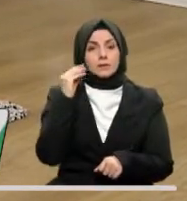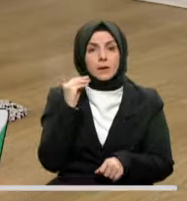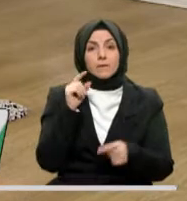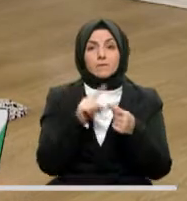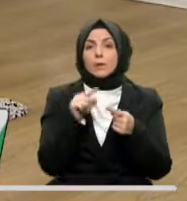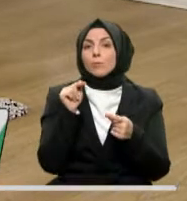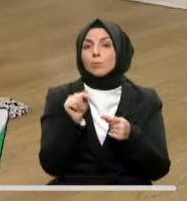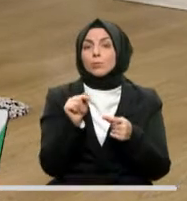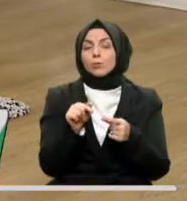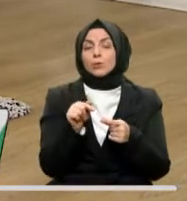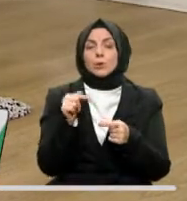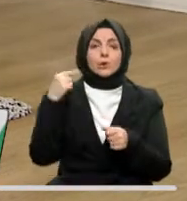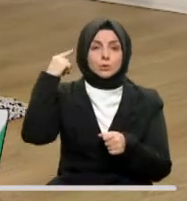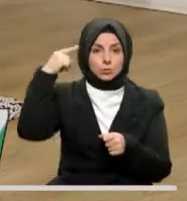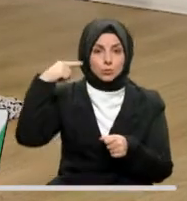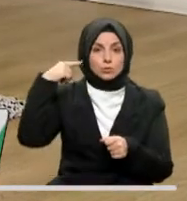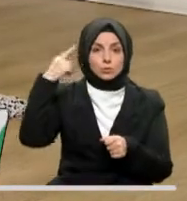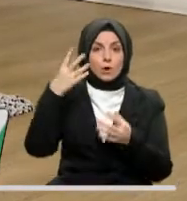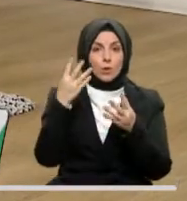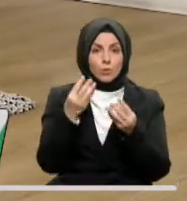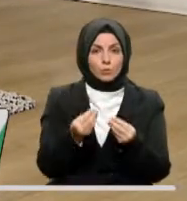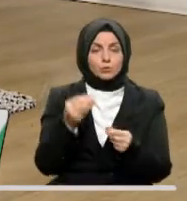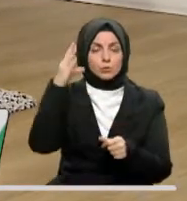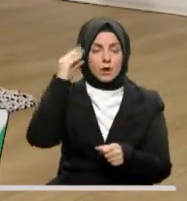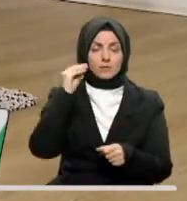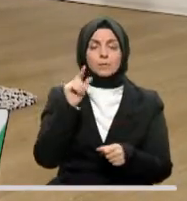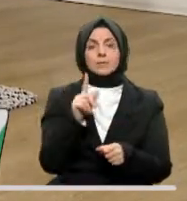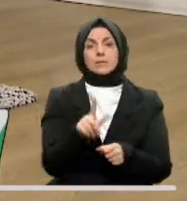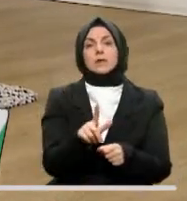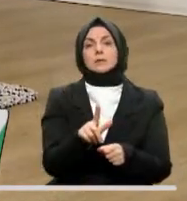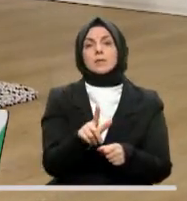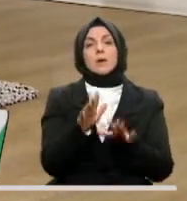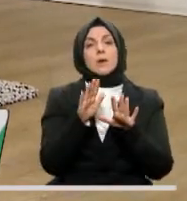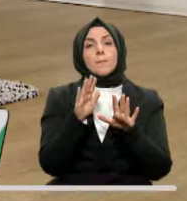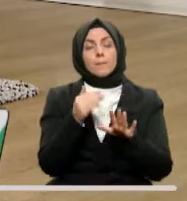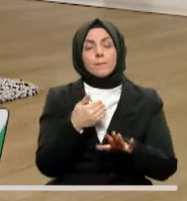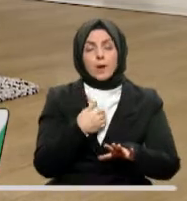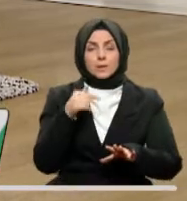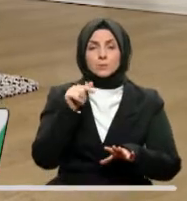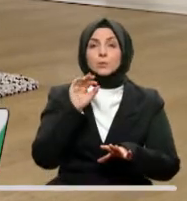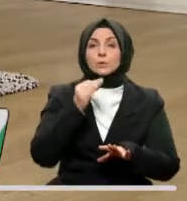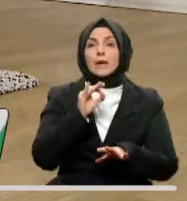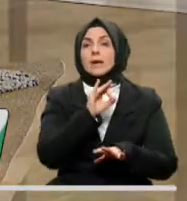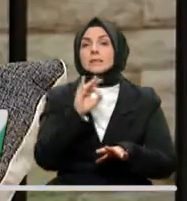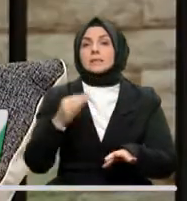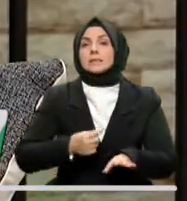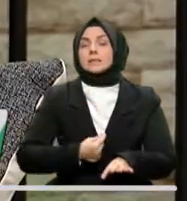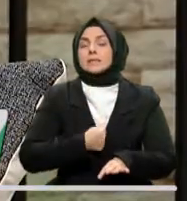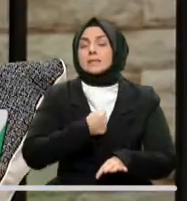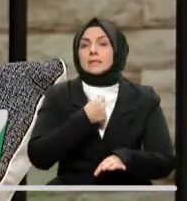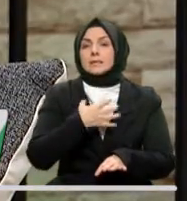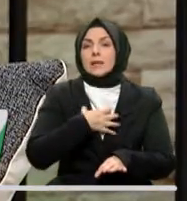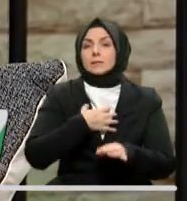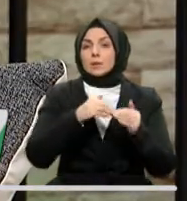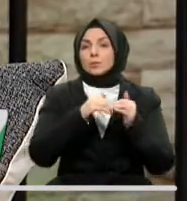Bana gelen bir duygu şu an hissettiğim Duygu Ama ben bunu düşüncem L kendimden uzaklaştırabilirim yani